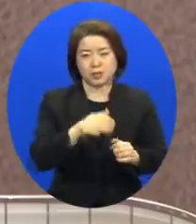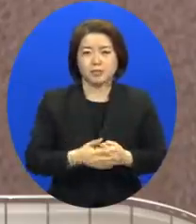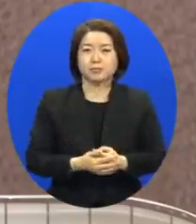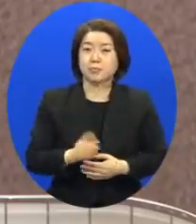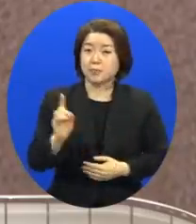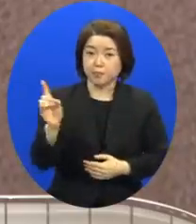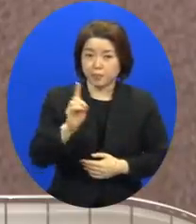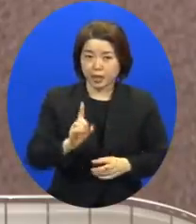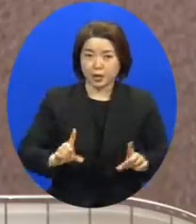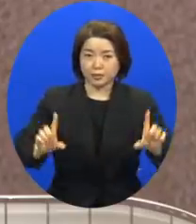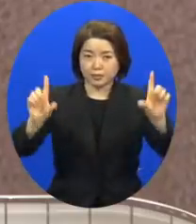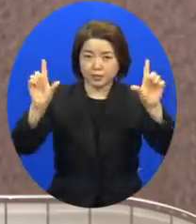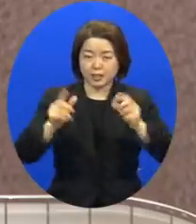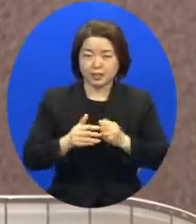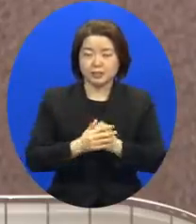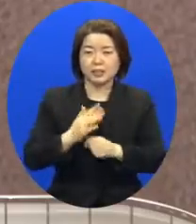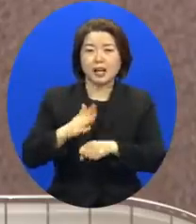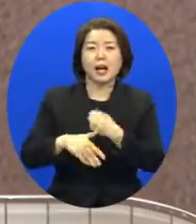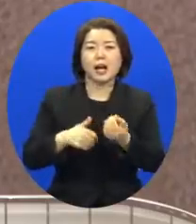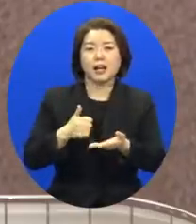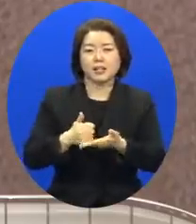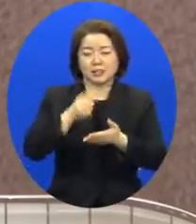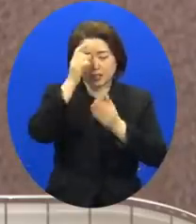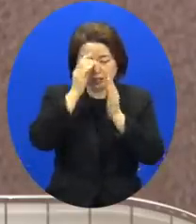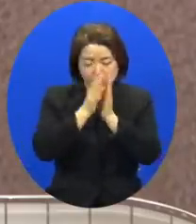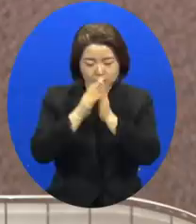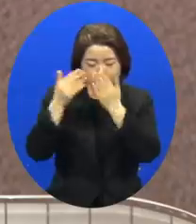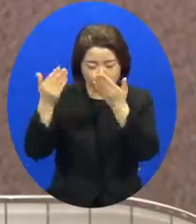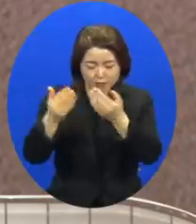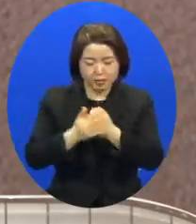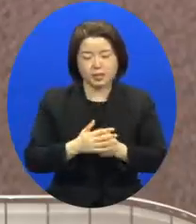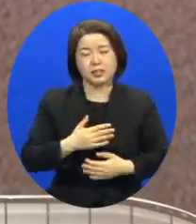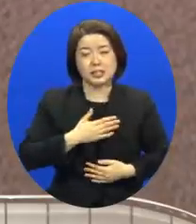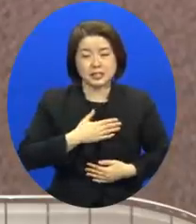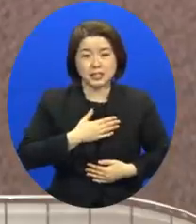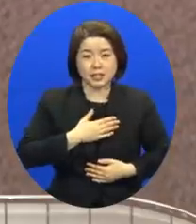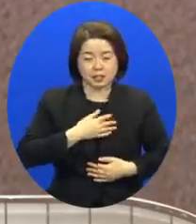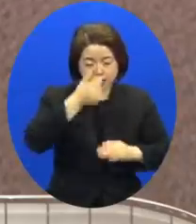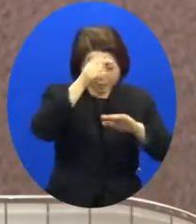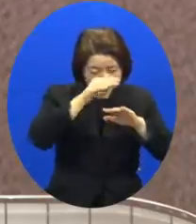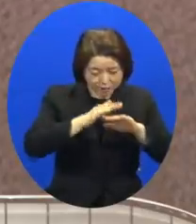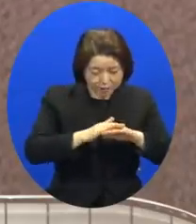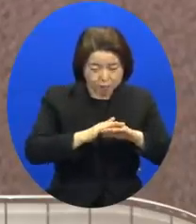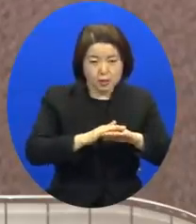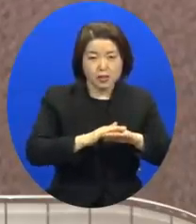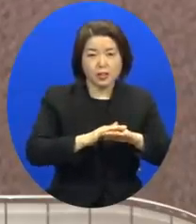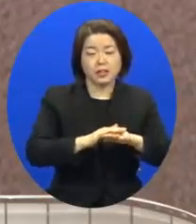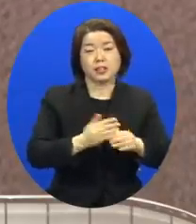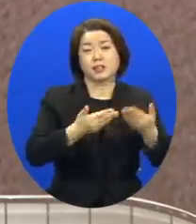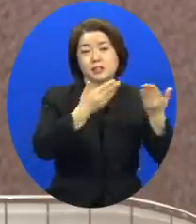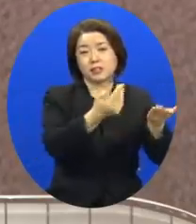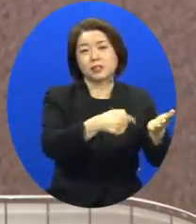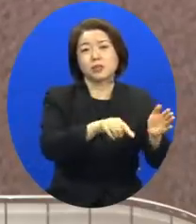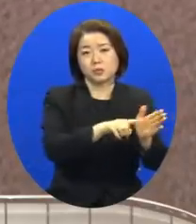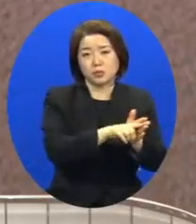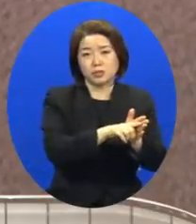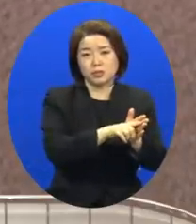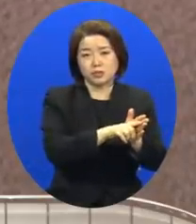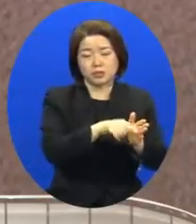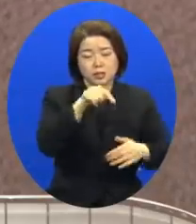어느날 하나님께 기도하는 데 하나님 제가 예배 드리려고 주일에 예배 드리려고 이렇게